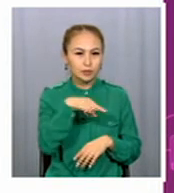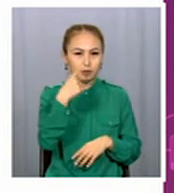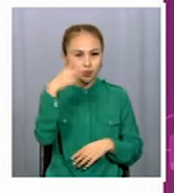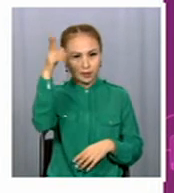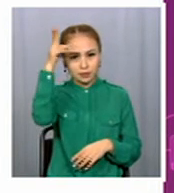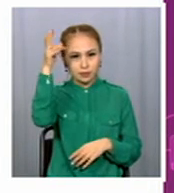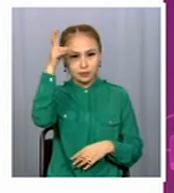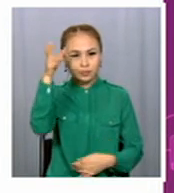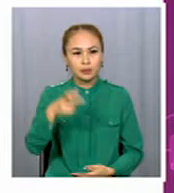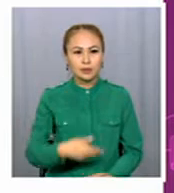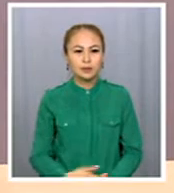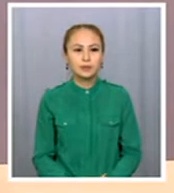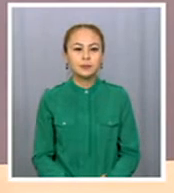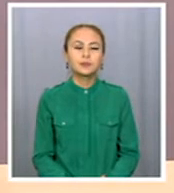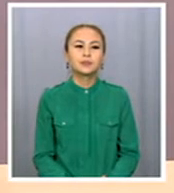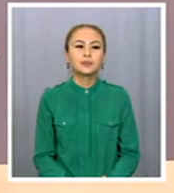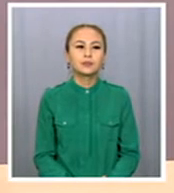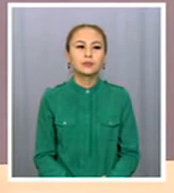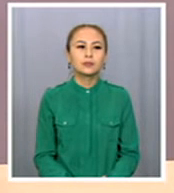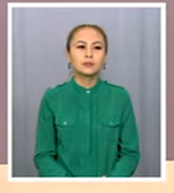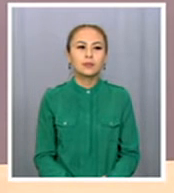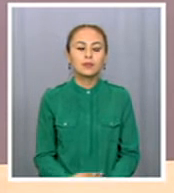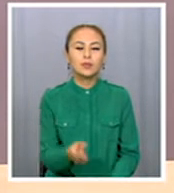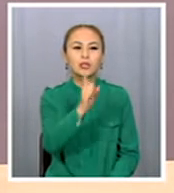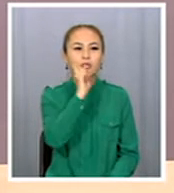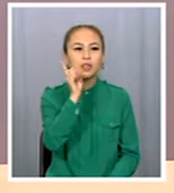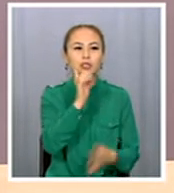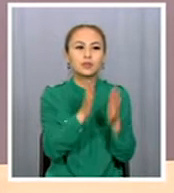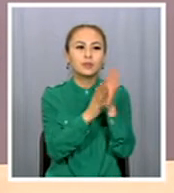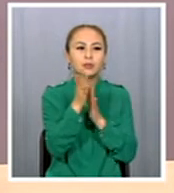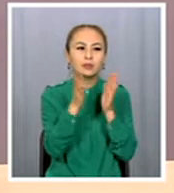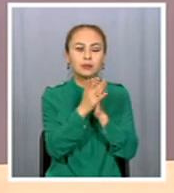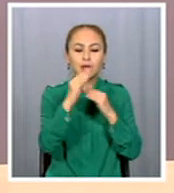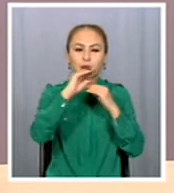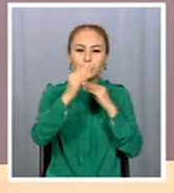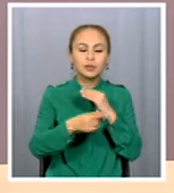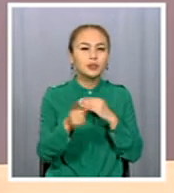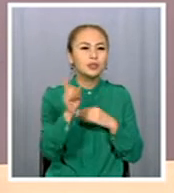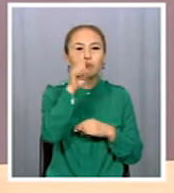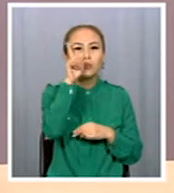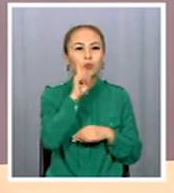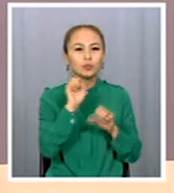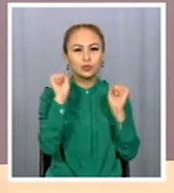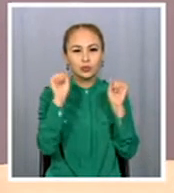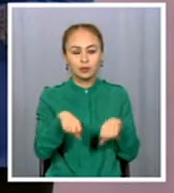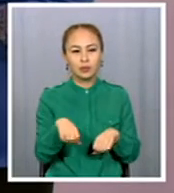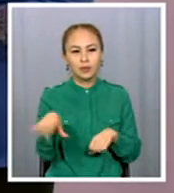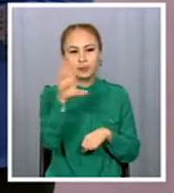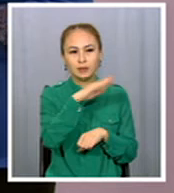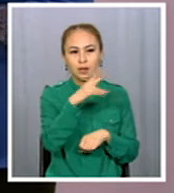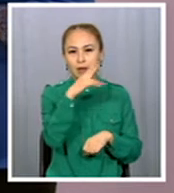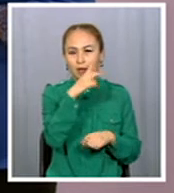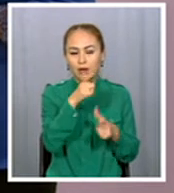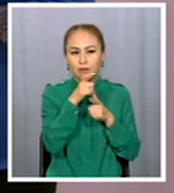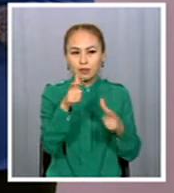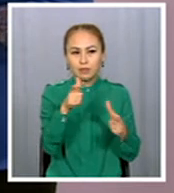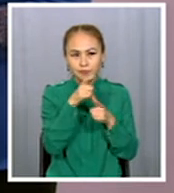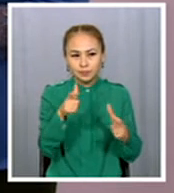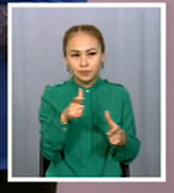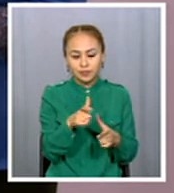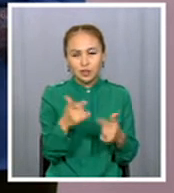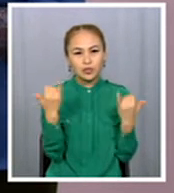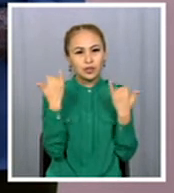құлағын тікірейтіп. Жас шыбықтың қабығынан дәмді не болушы еді, деп ешкі маңырапты.